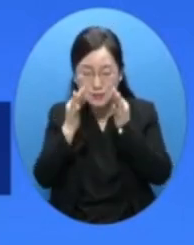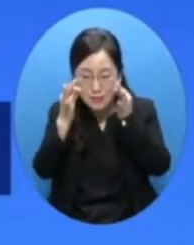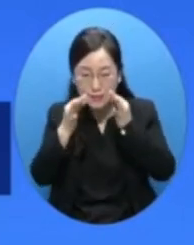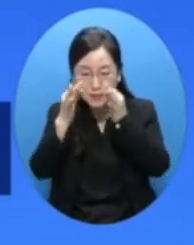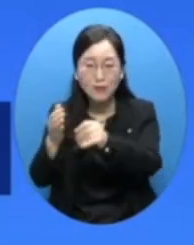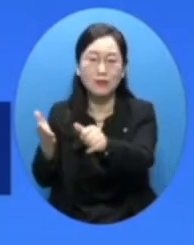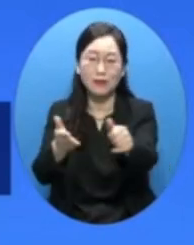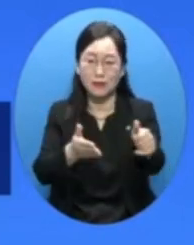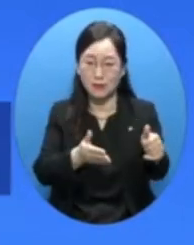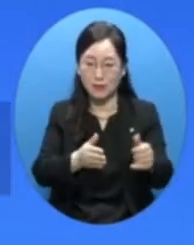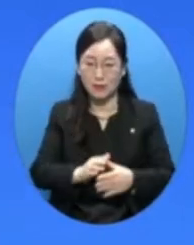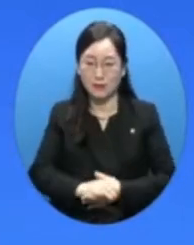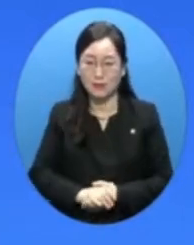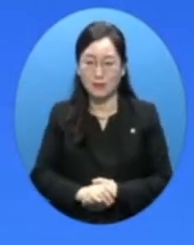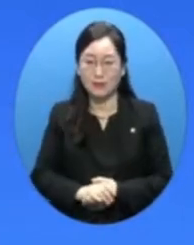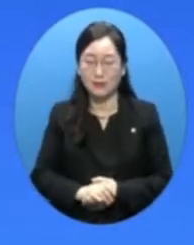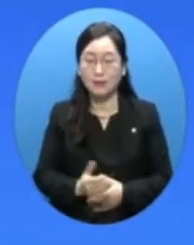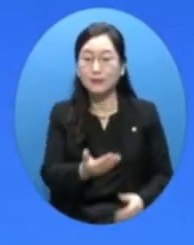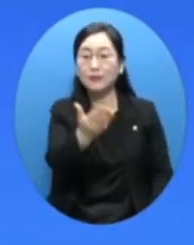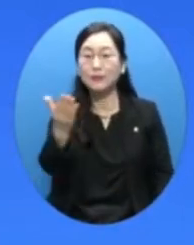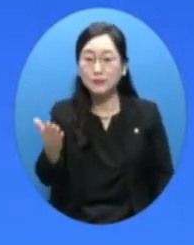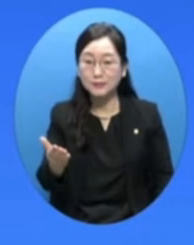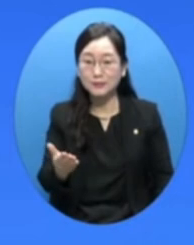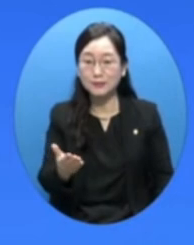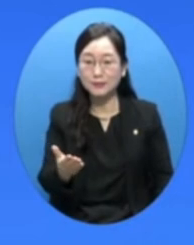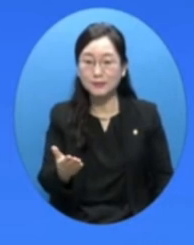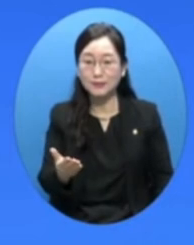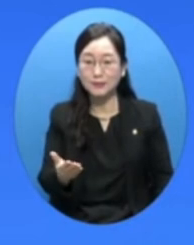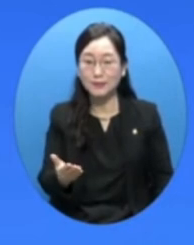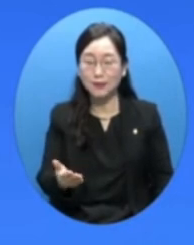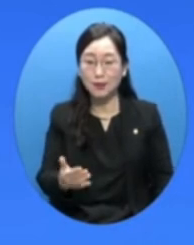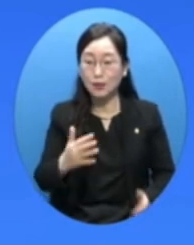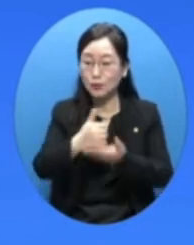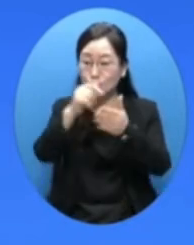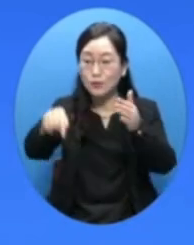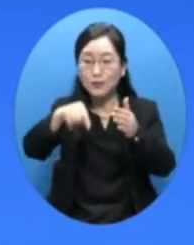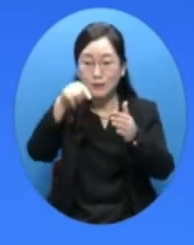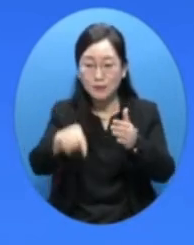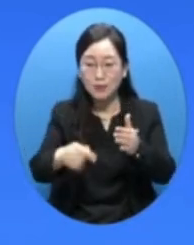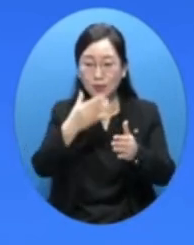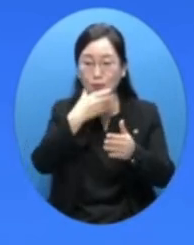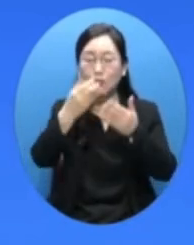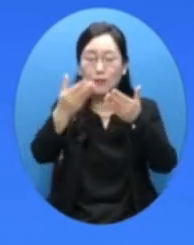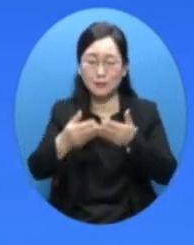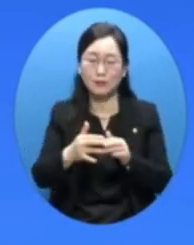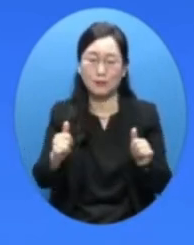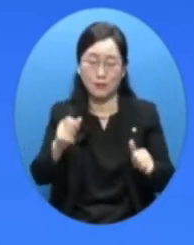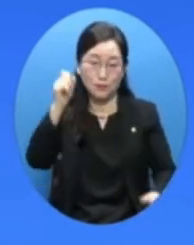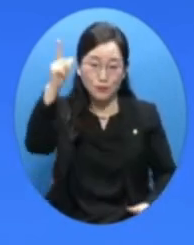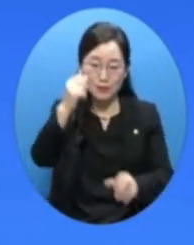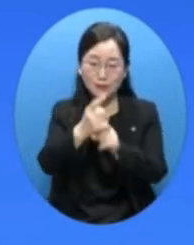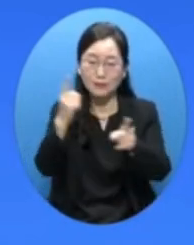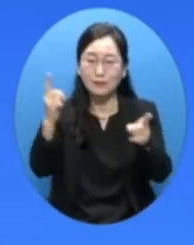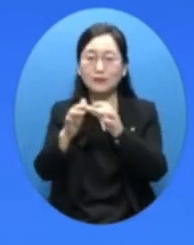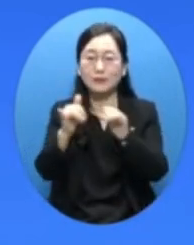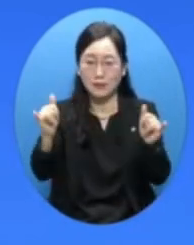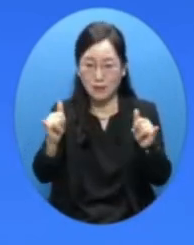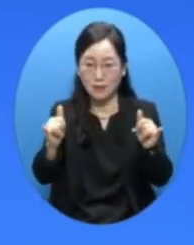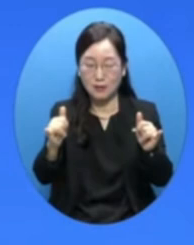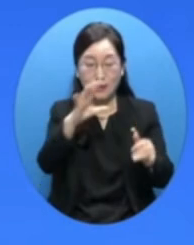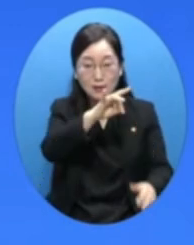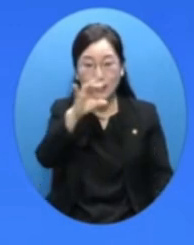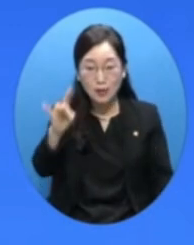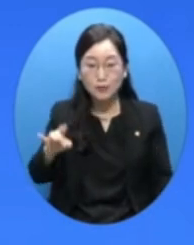되라. 여러분, 우리는 주님 안에서 복받은 자들입니다. 위대한 승리자들입니다. 그렇기 때문에